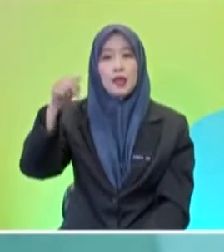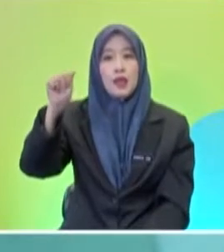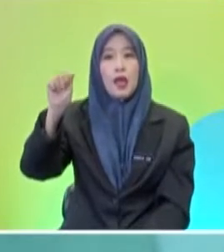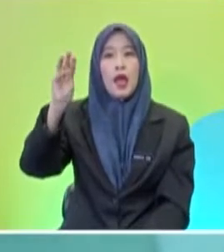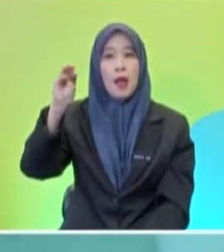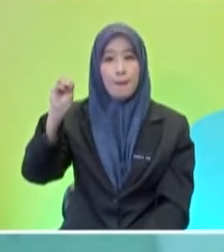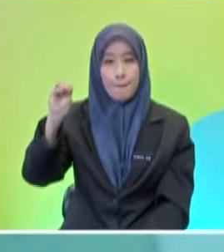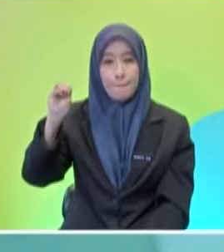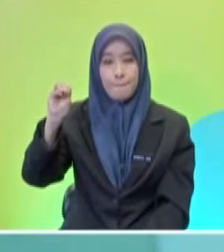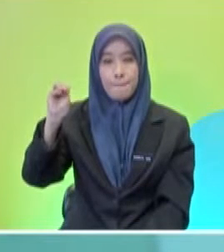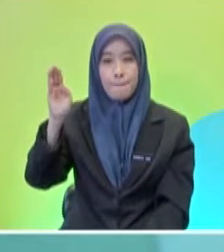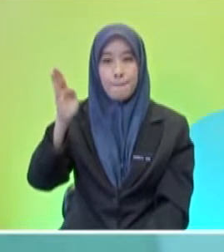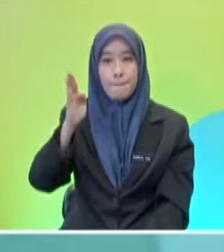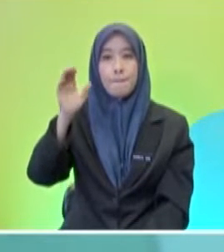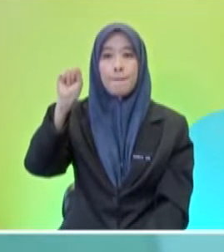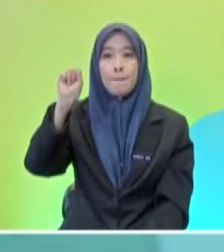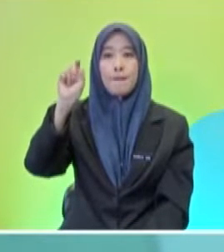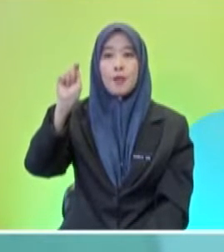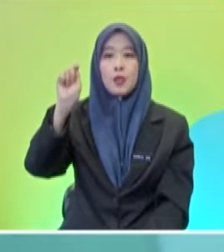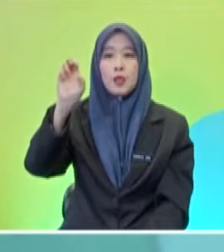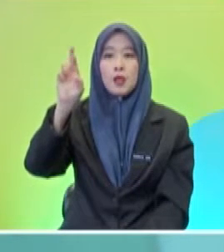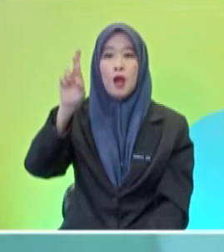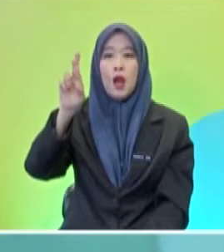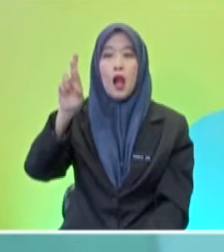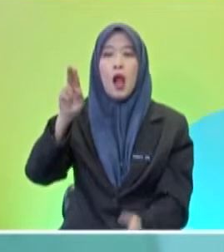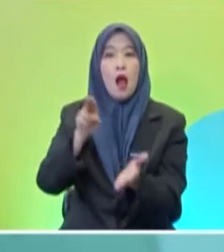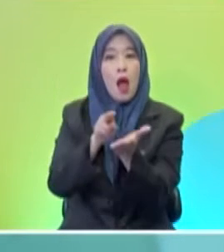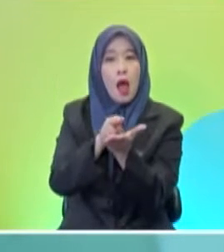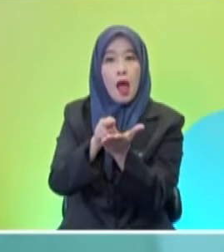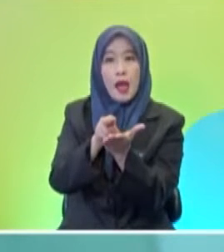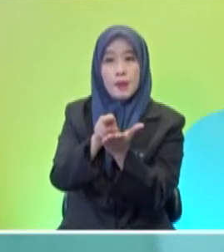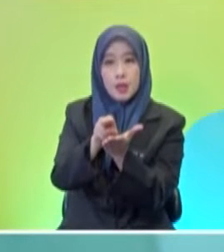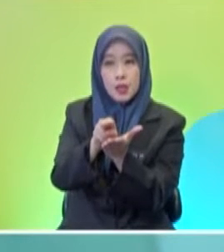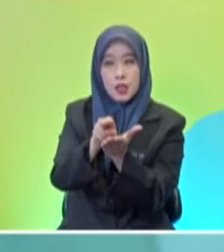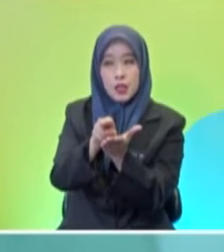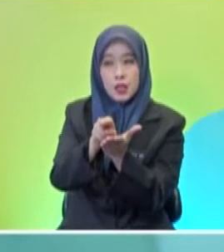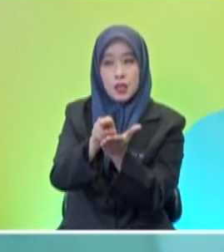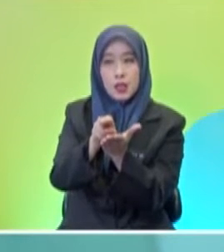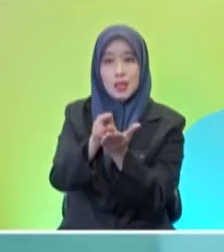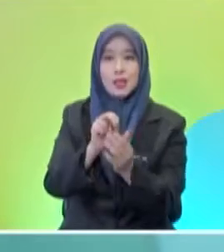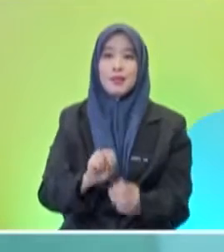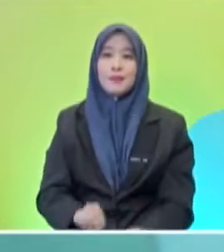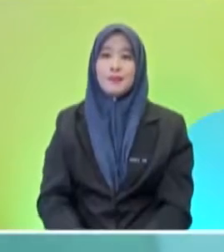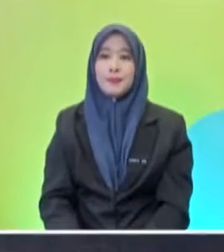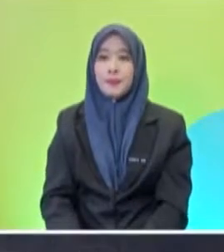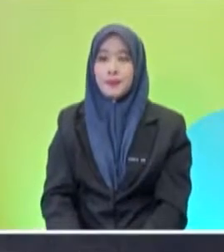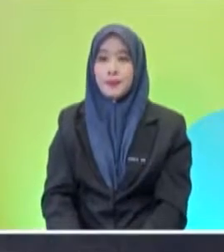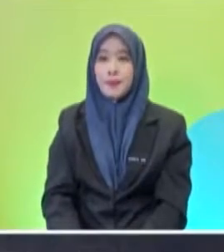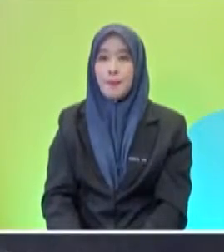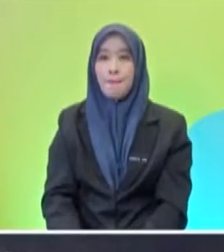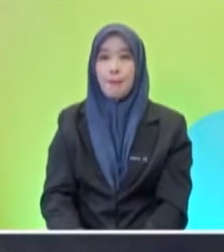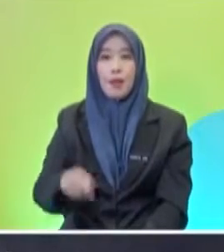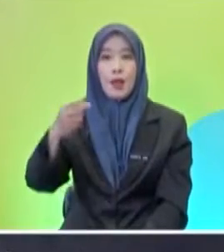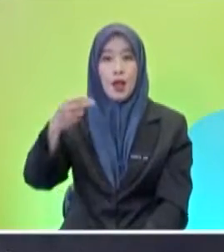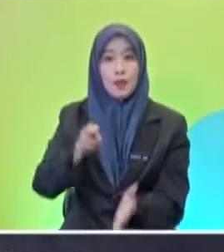ham. S-T-E-R, ter. Hamster. S-T-E-R, ter. Hamster. Hamster